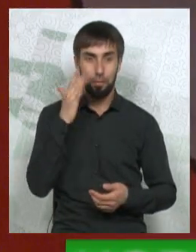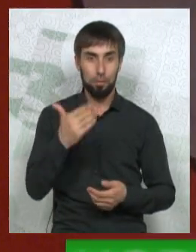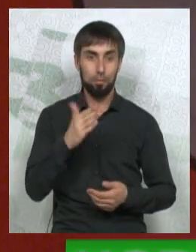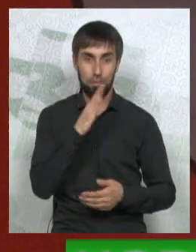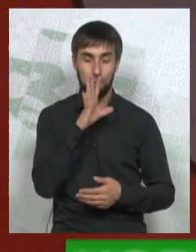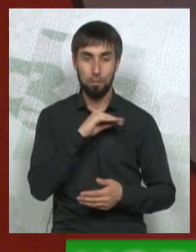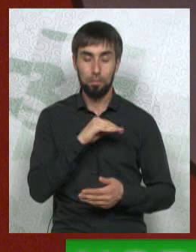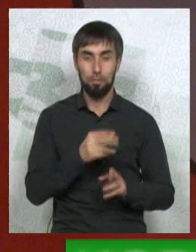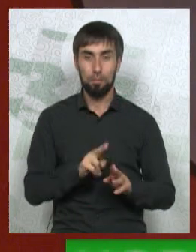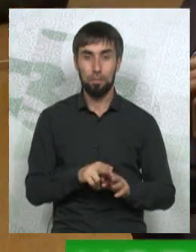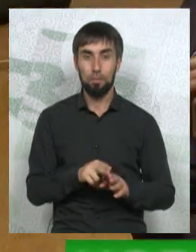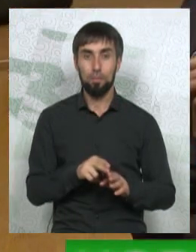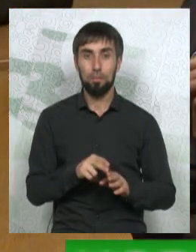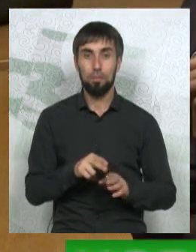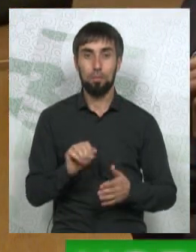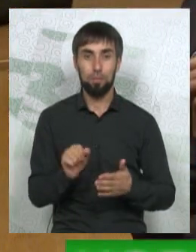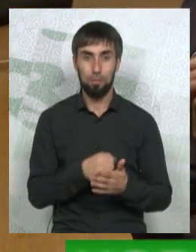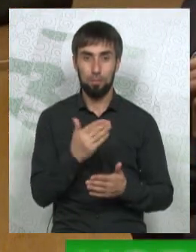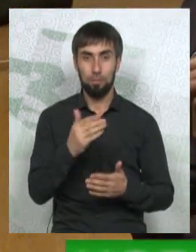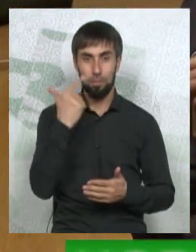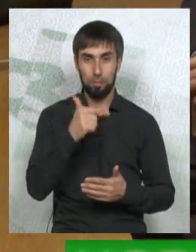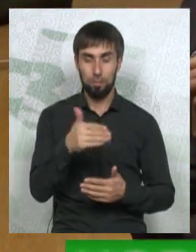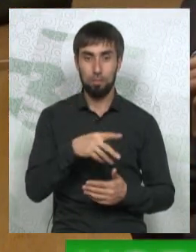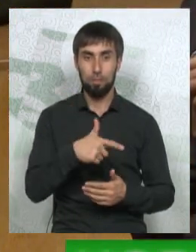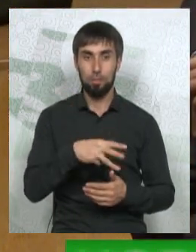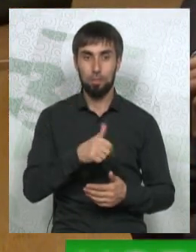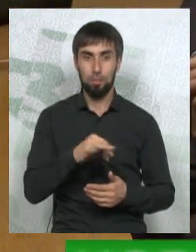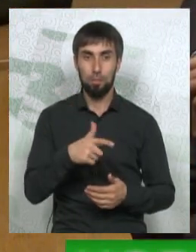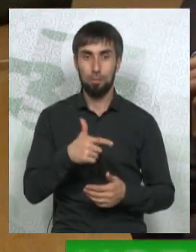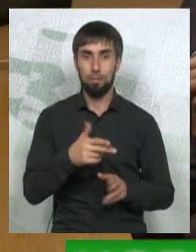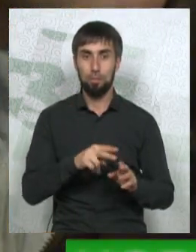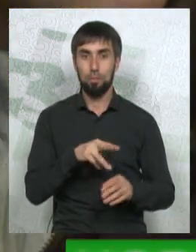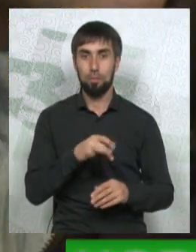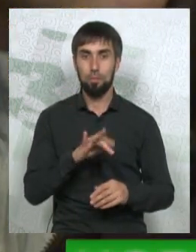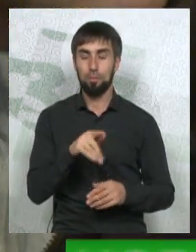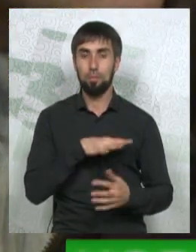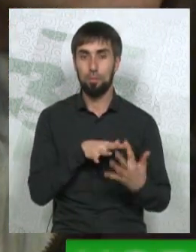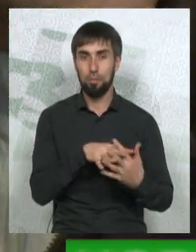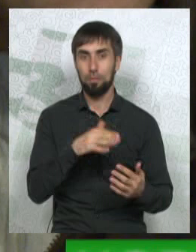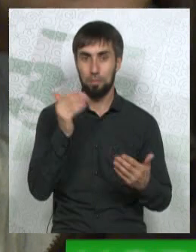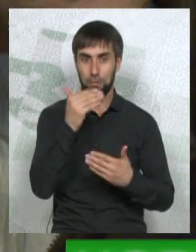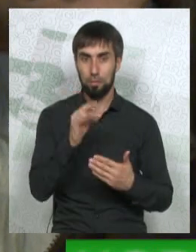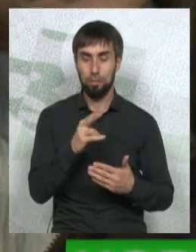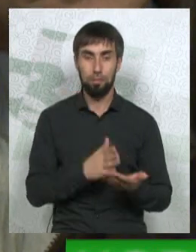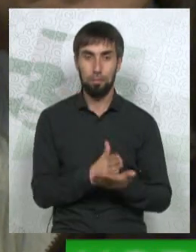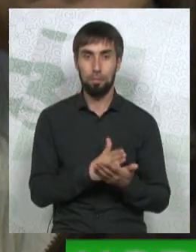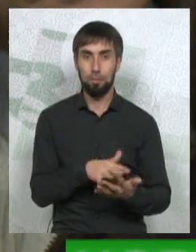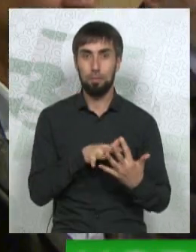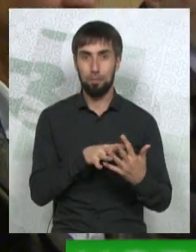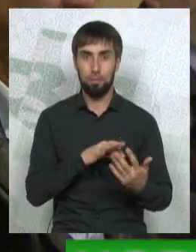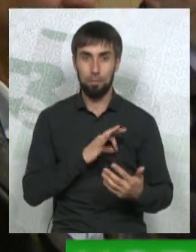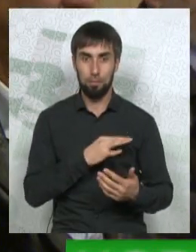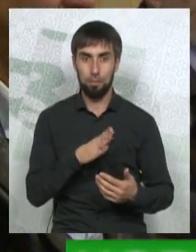удалось пресечь благодаря грамотным и своевременным действиям. Магомед Никиркой в 80-х годах воевал в Афганистане. Он ветеран военной